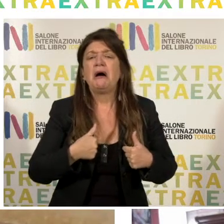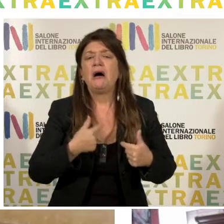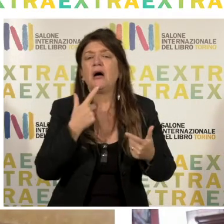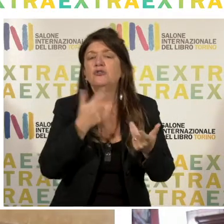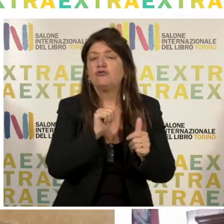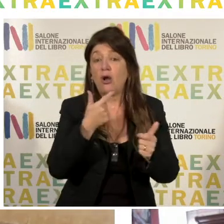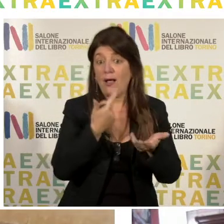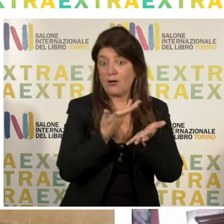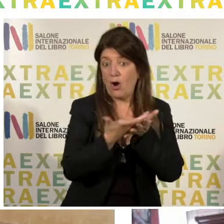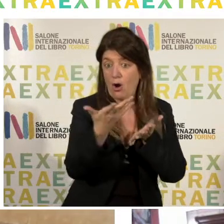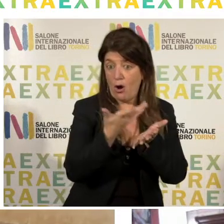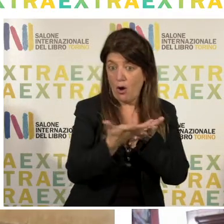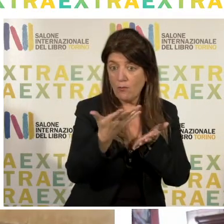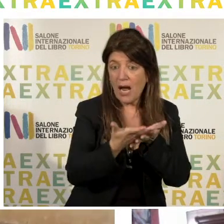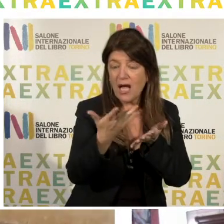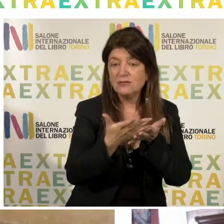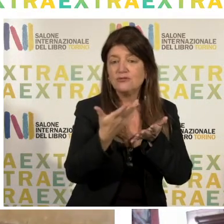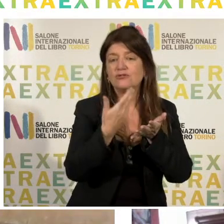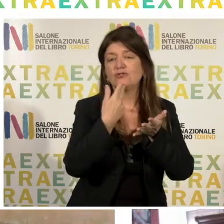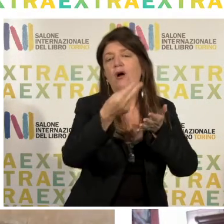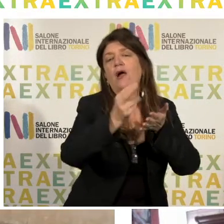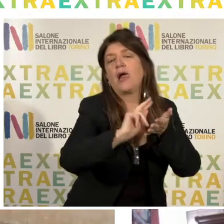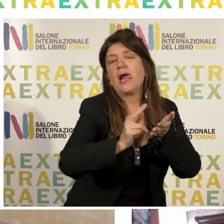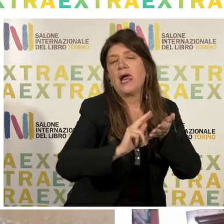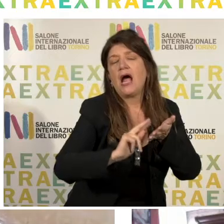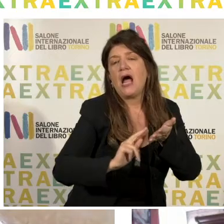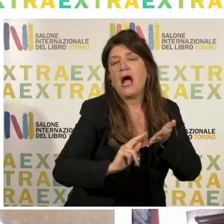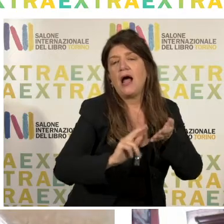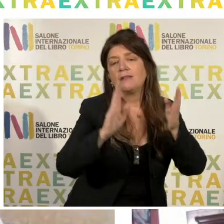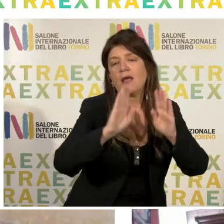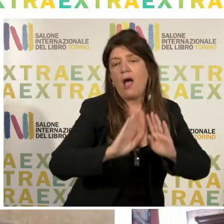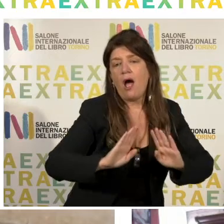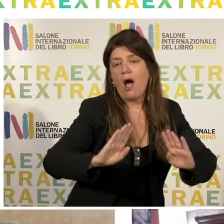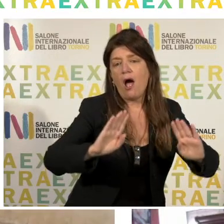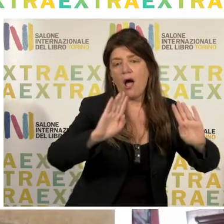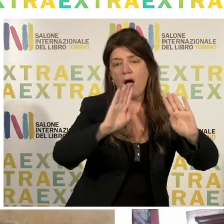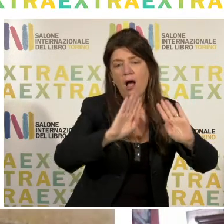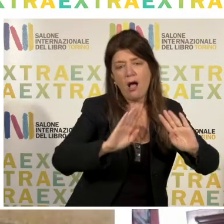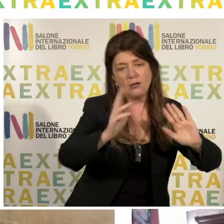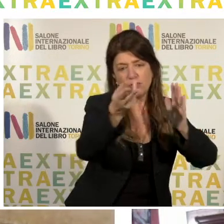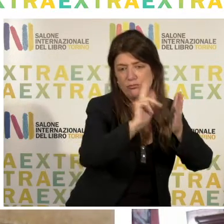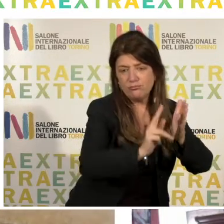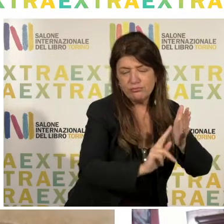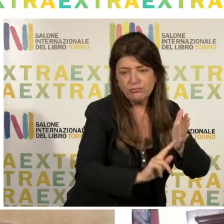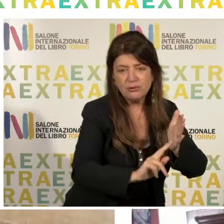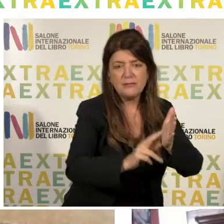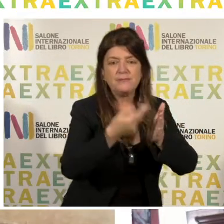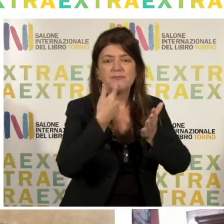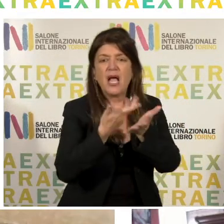romanzo, l'opera teatrale, il saggio filosofico,